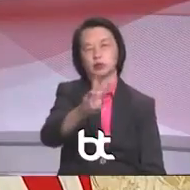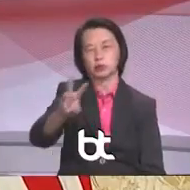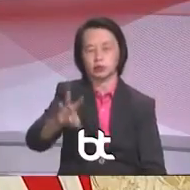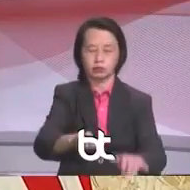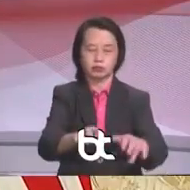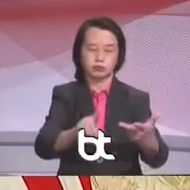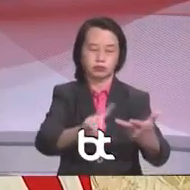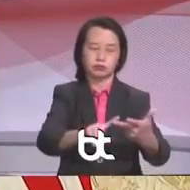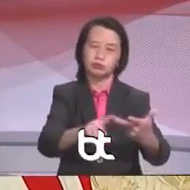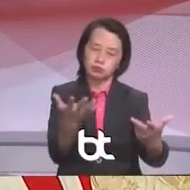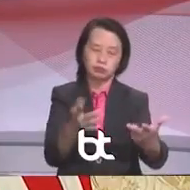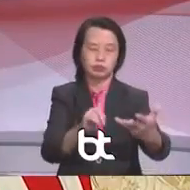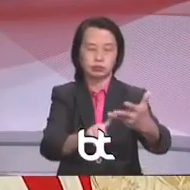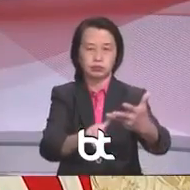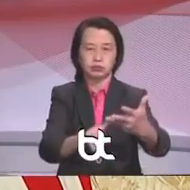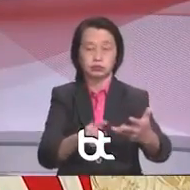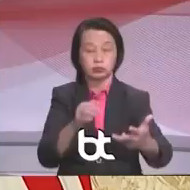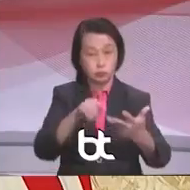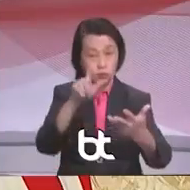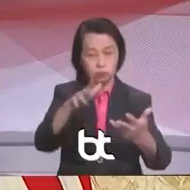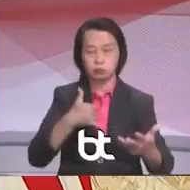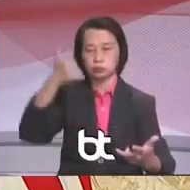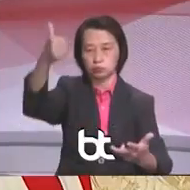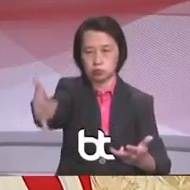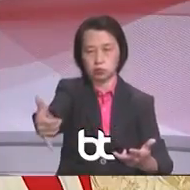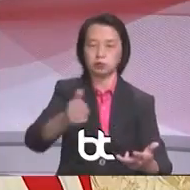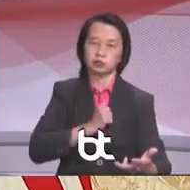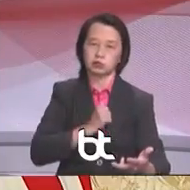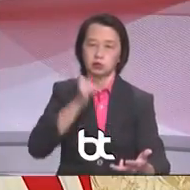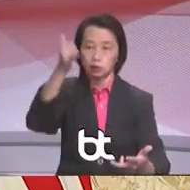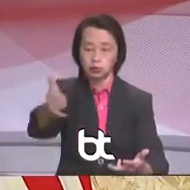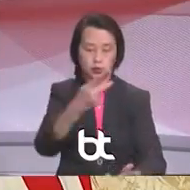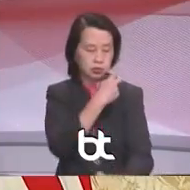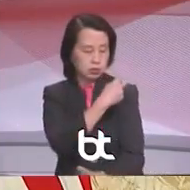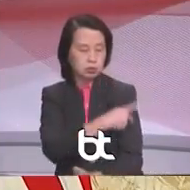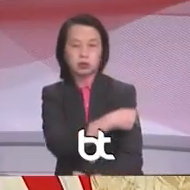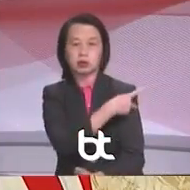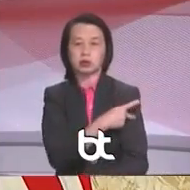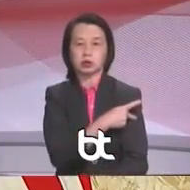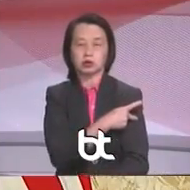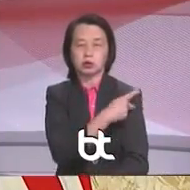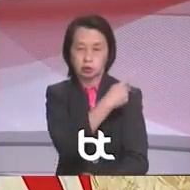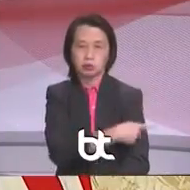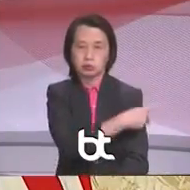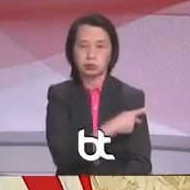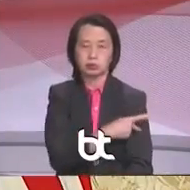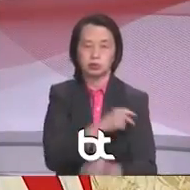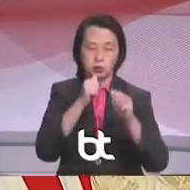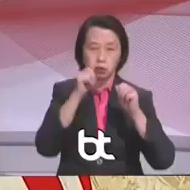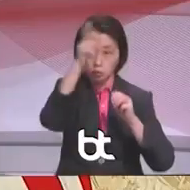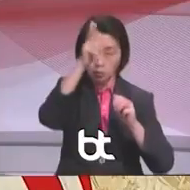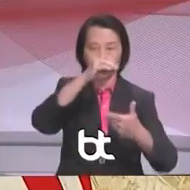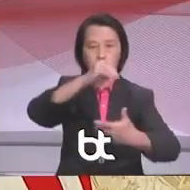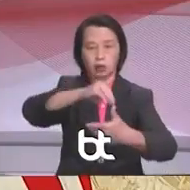Yang seterusnya, hadir ke fasiliti klinik kesihatan awam dan swasta